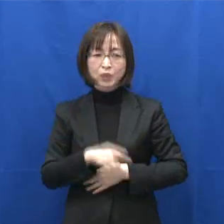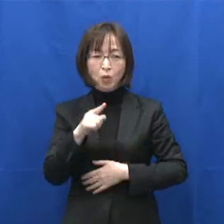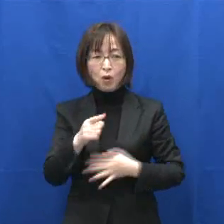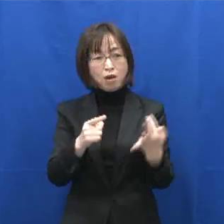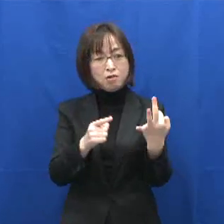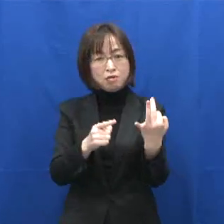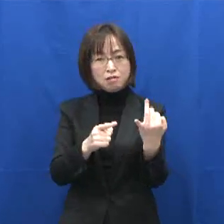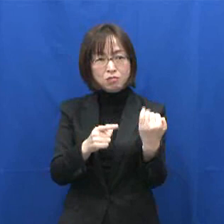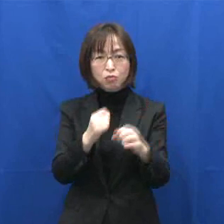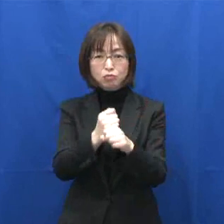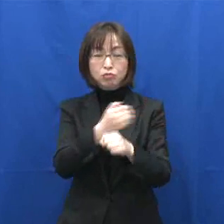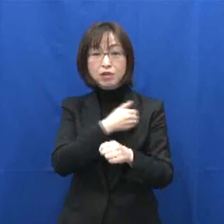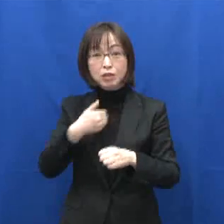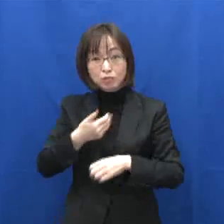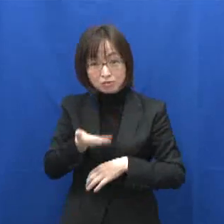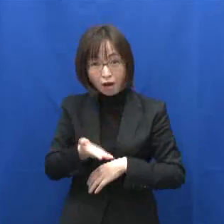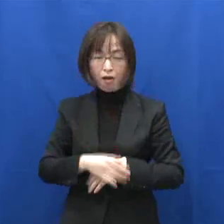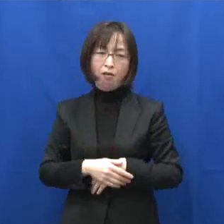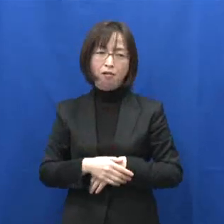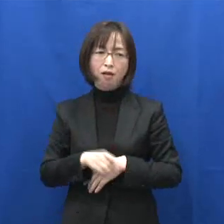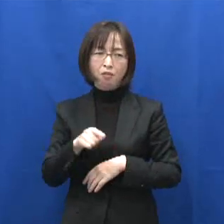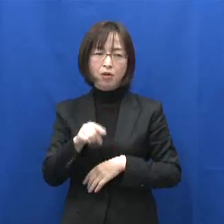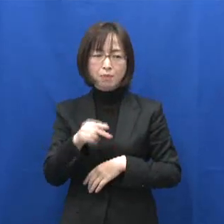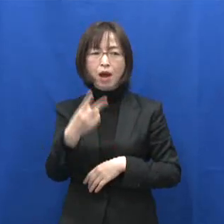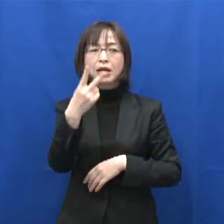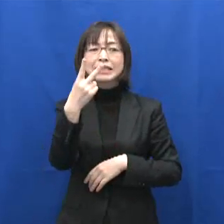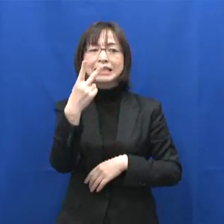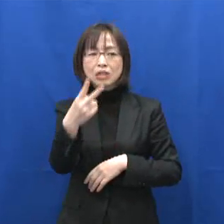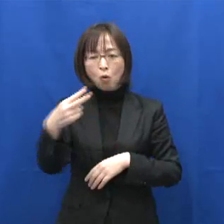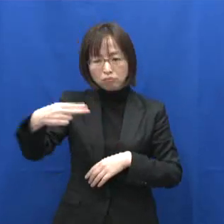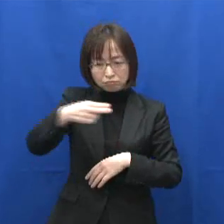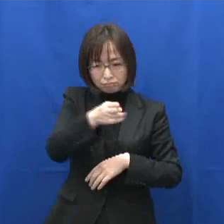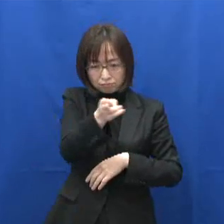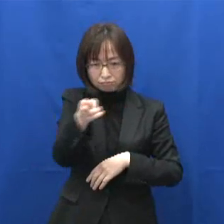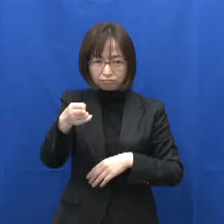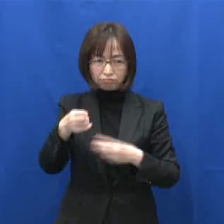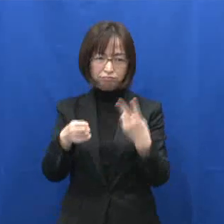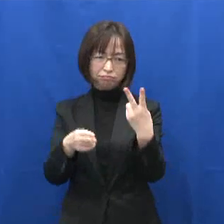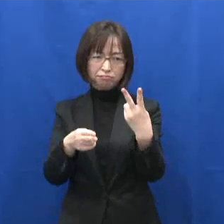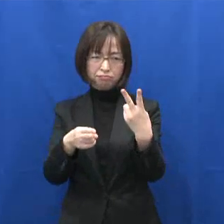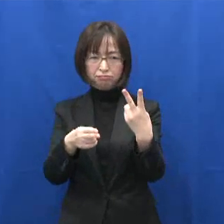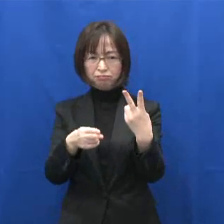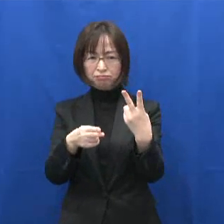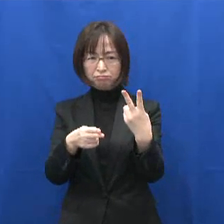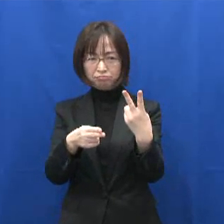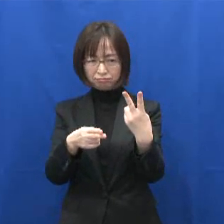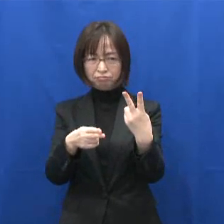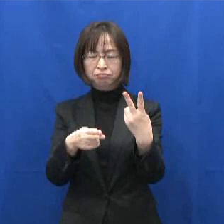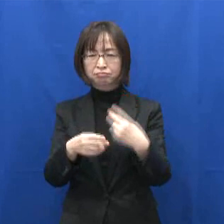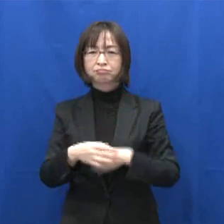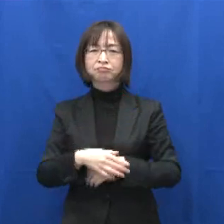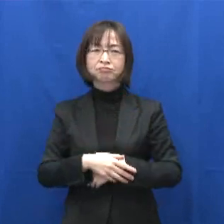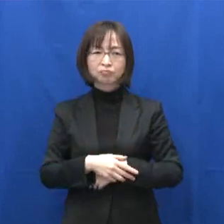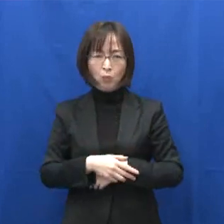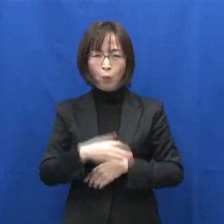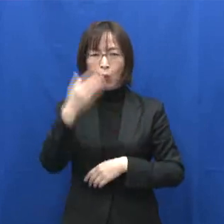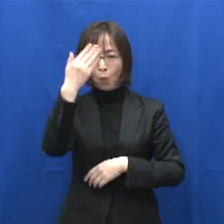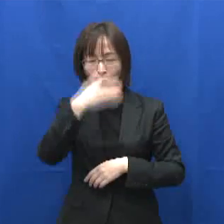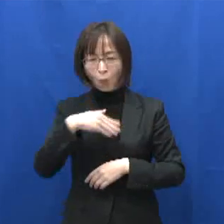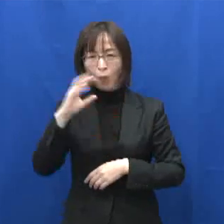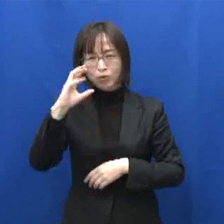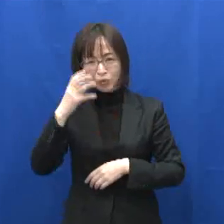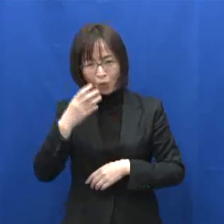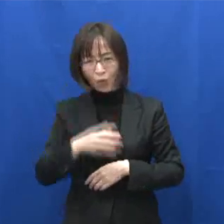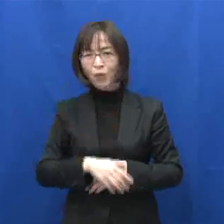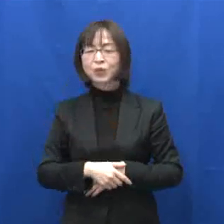ういくつもできるんですか。 そうですね、これから今2本取った状態でこういった形になっているので、はい、 すごいですね。 すごいですよ